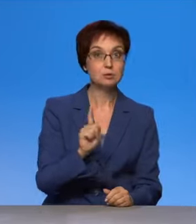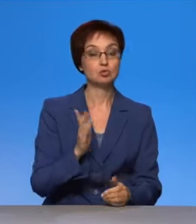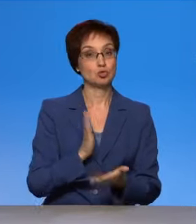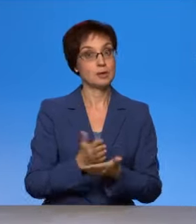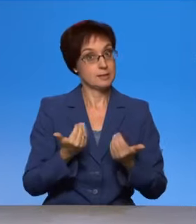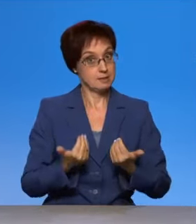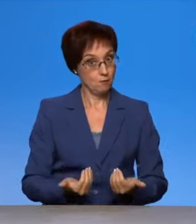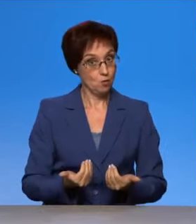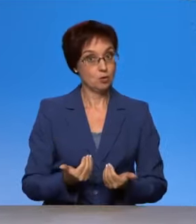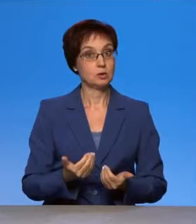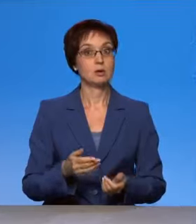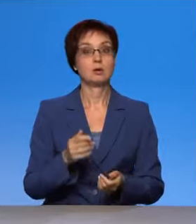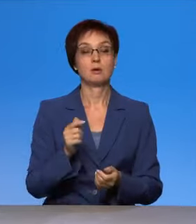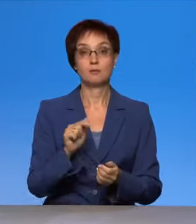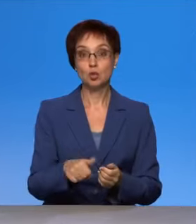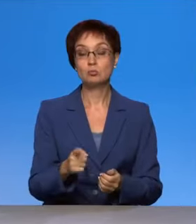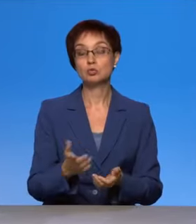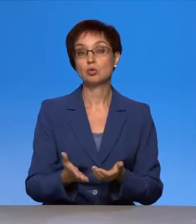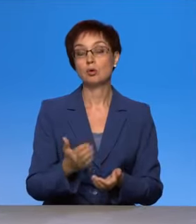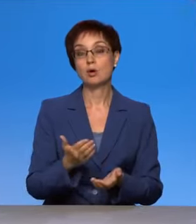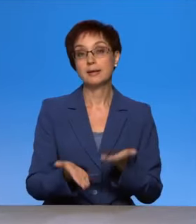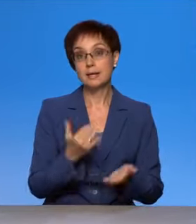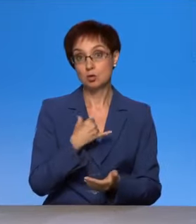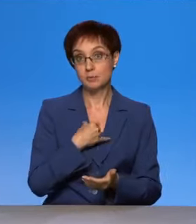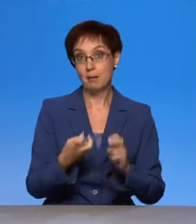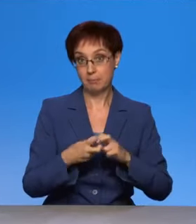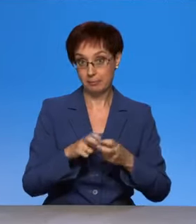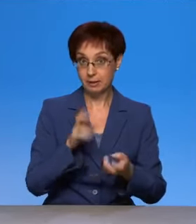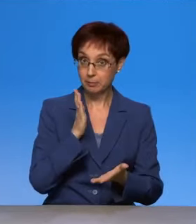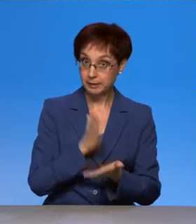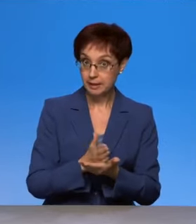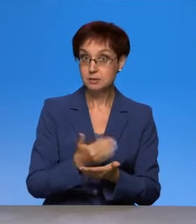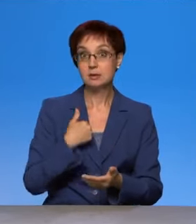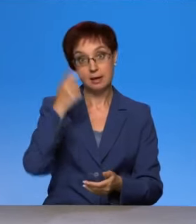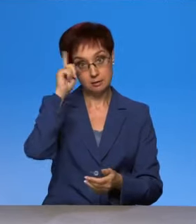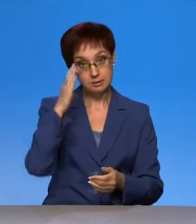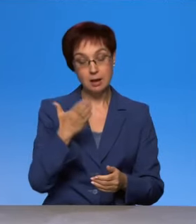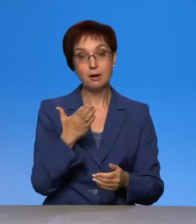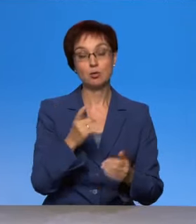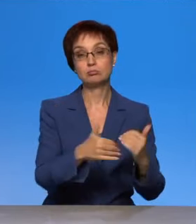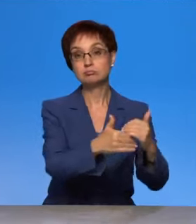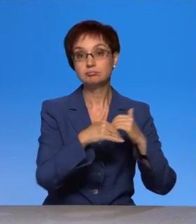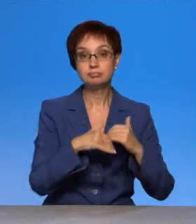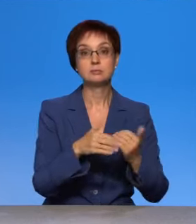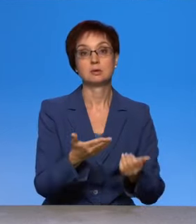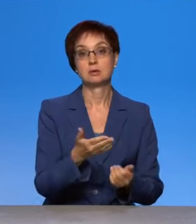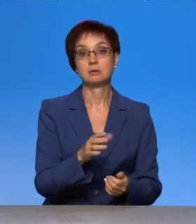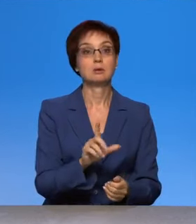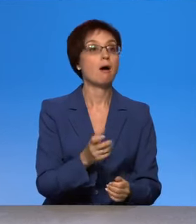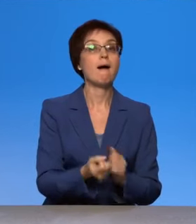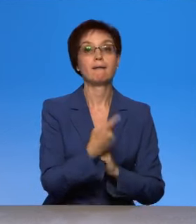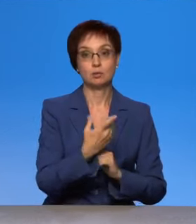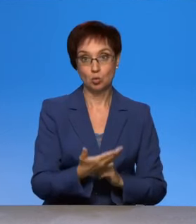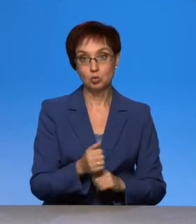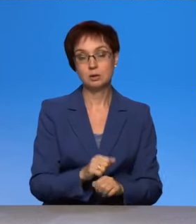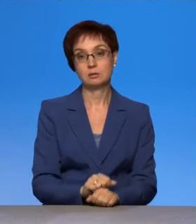проблема, я знаю, куда обратиться, и коль скоро все по пунктам, то мне ни в чем не откажут, и я могу быть абсолютно спокойным. Александр Михайлович, мы понимаем, что